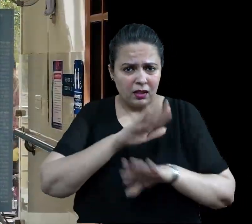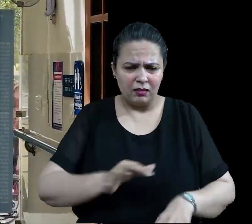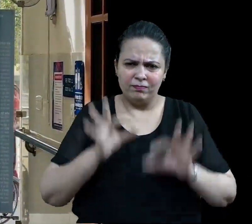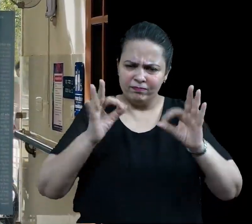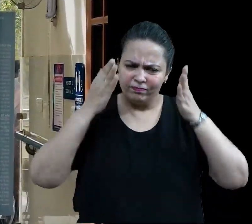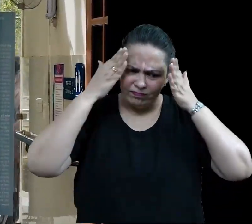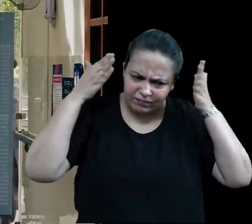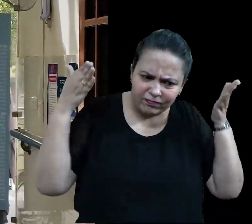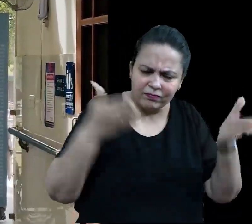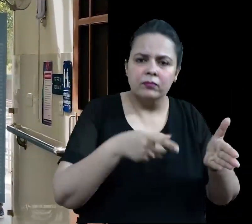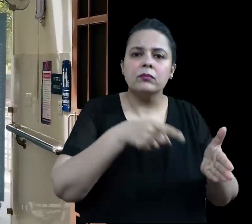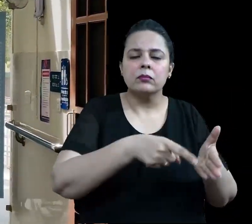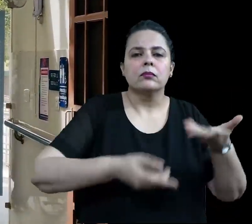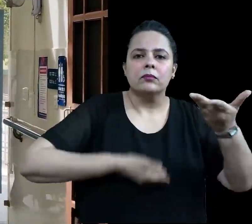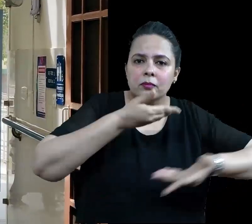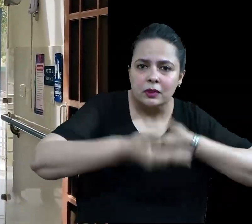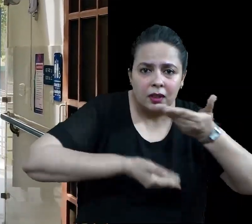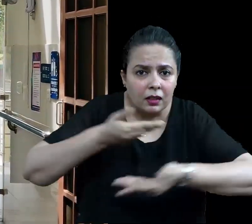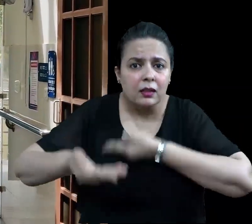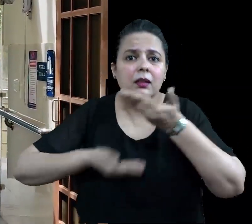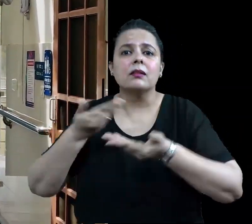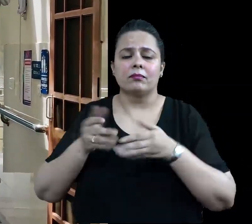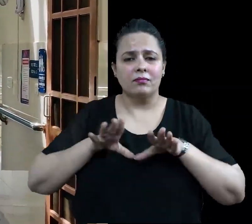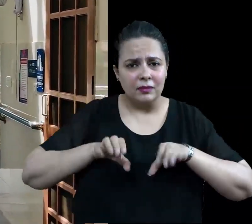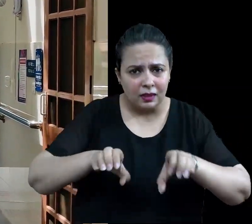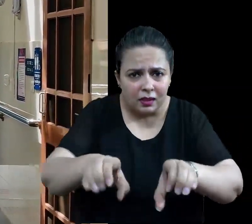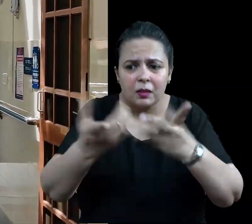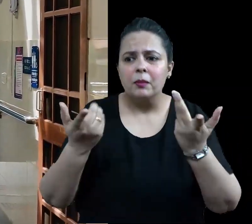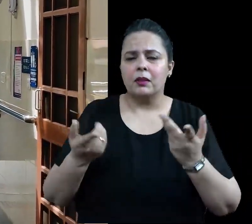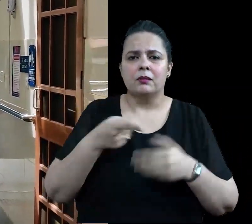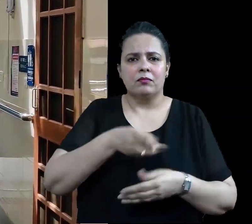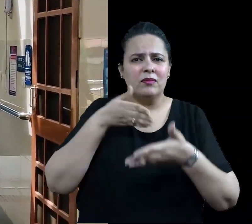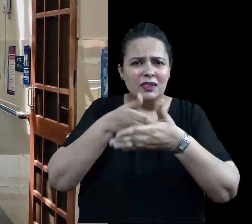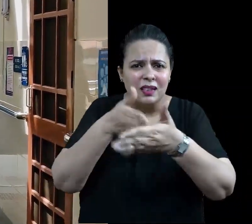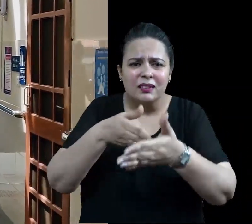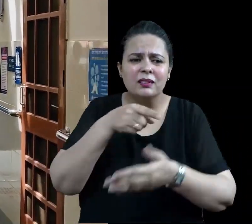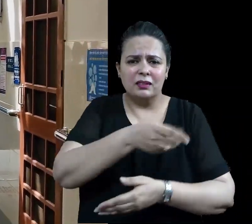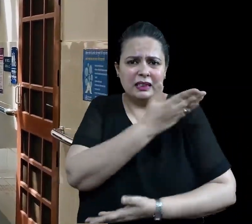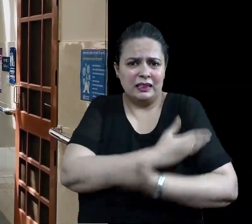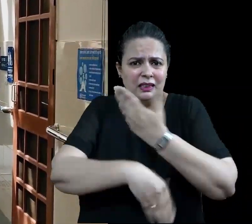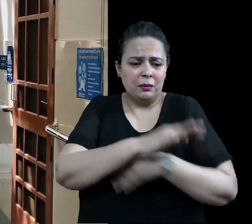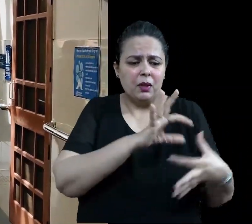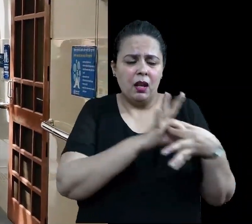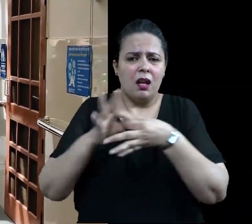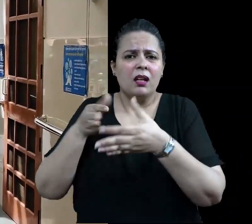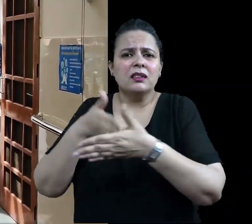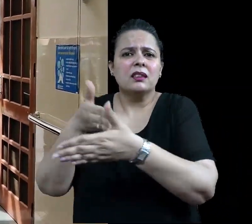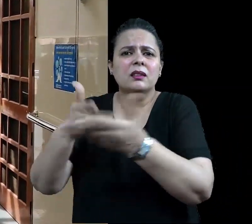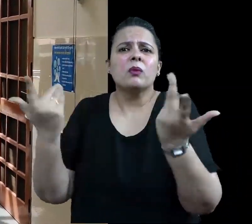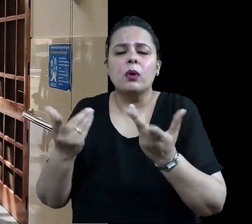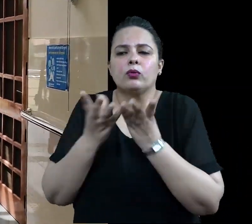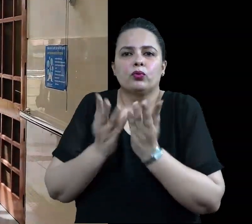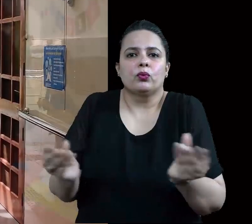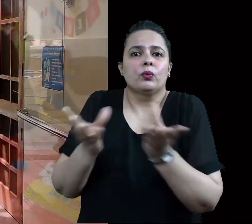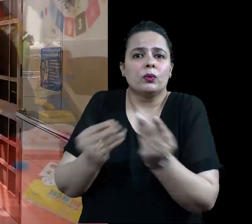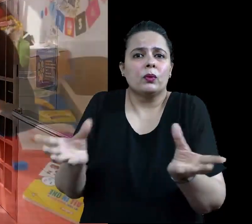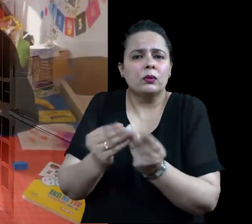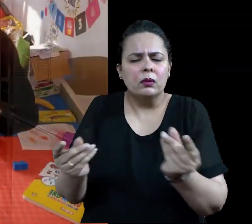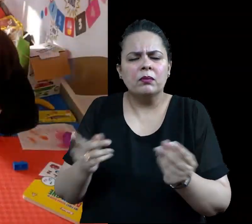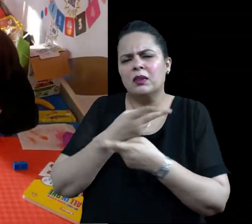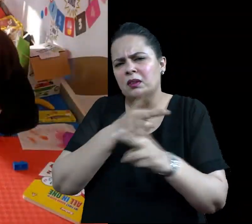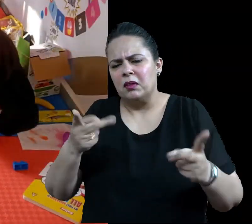इस केंद्र में जन्म से 6 वर्ष तक के बच्चों की जाँच, ठेरेपी, परामर्ष, प्रशिक्षन और विशेश्ट शिक्षा के माध्यम से